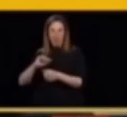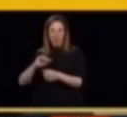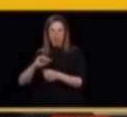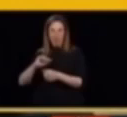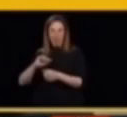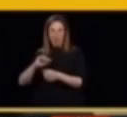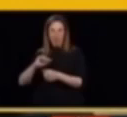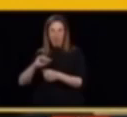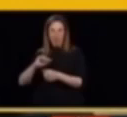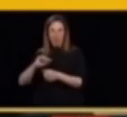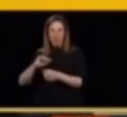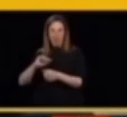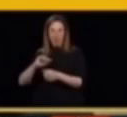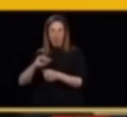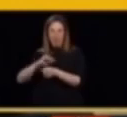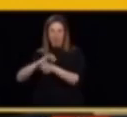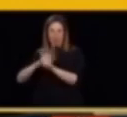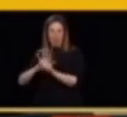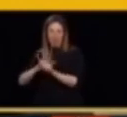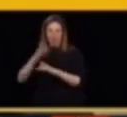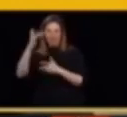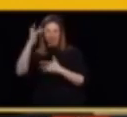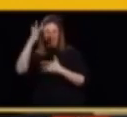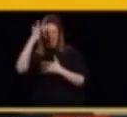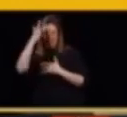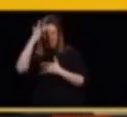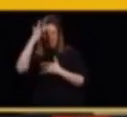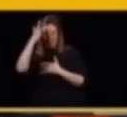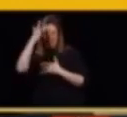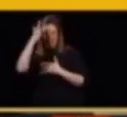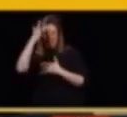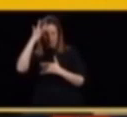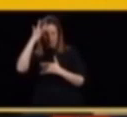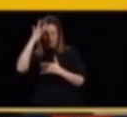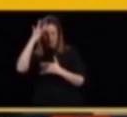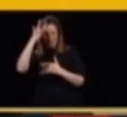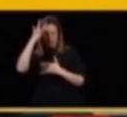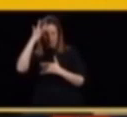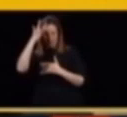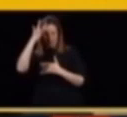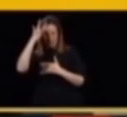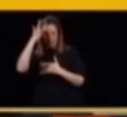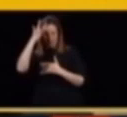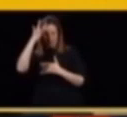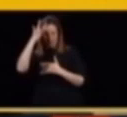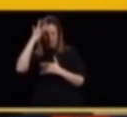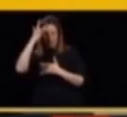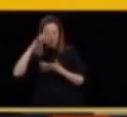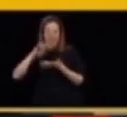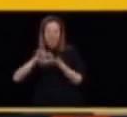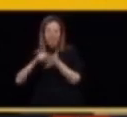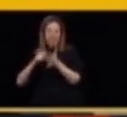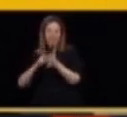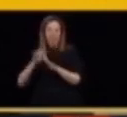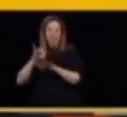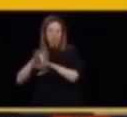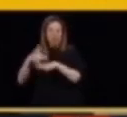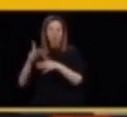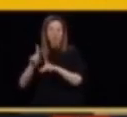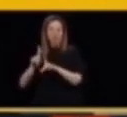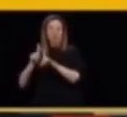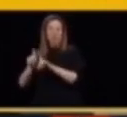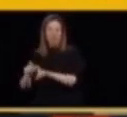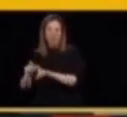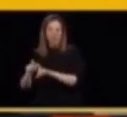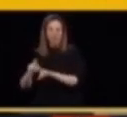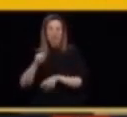décès du COVID-19 qui ne sont pas morts du COVID-19. Vu qu'on a le test de dépistage. Ou pas forcément morts, ils ne le savent pas. C'est arrivé que dans